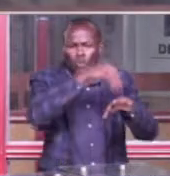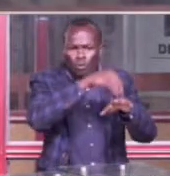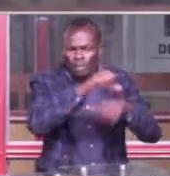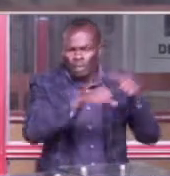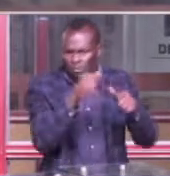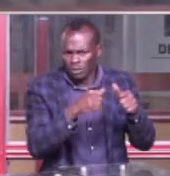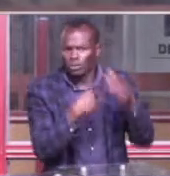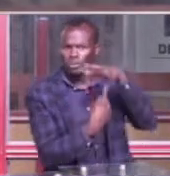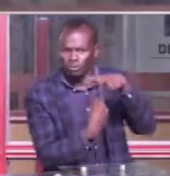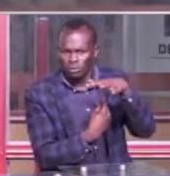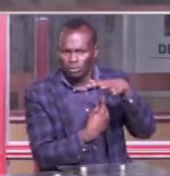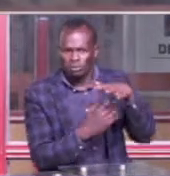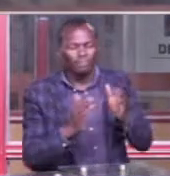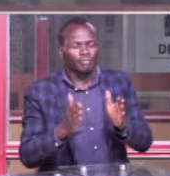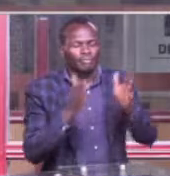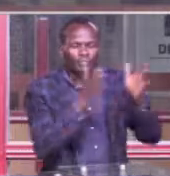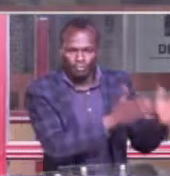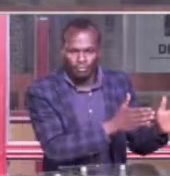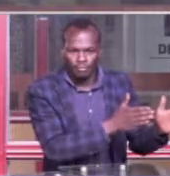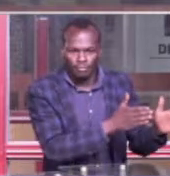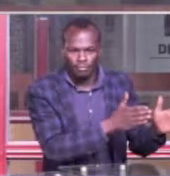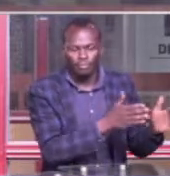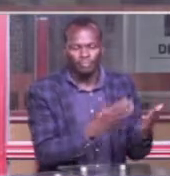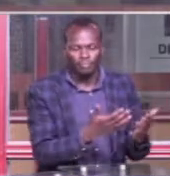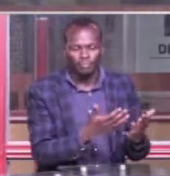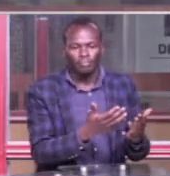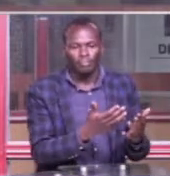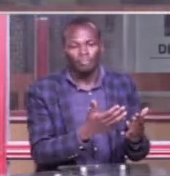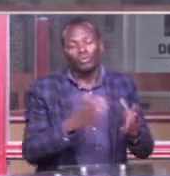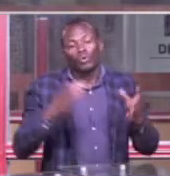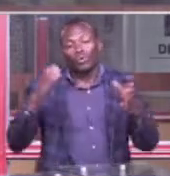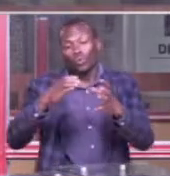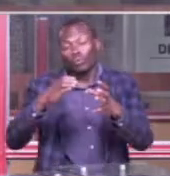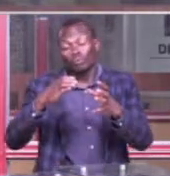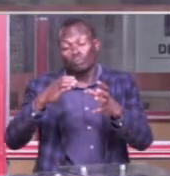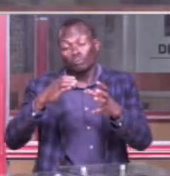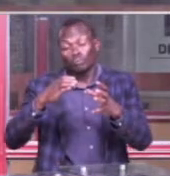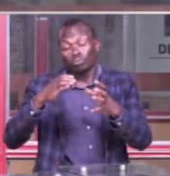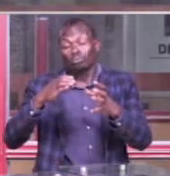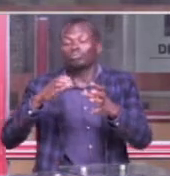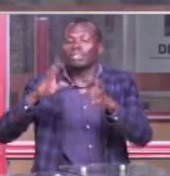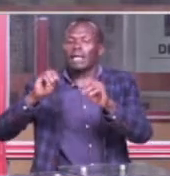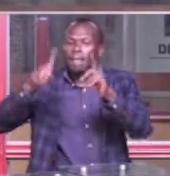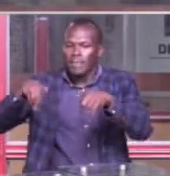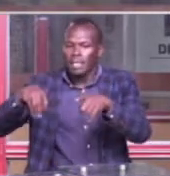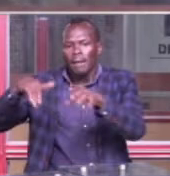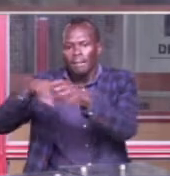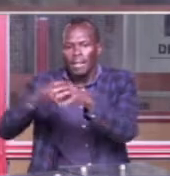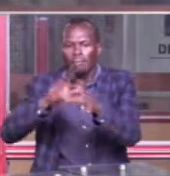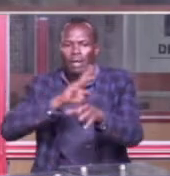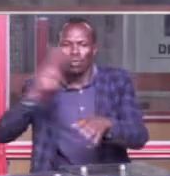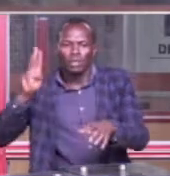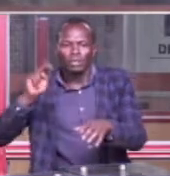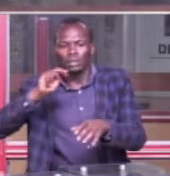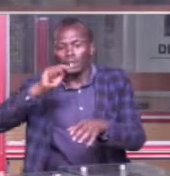Mu Amasukkulumu amalala omubaka ababaka okuva mu kitundu kya West Nile bano nno nga beegattira mu kabondo kaabwe aka